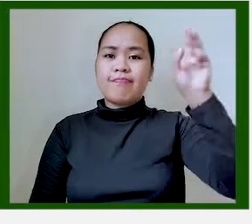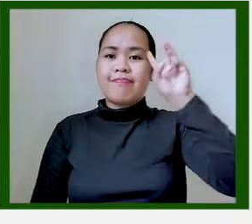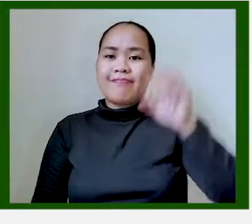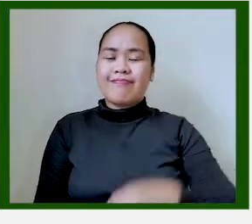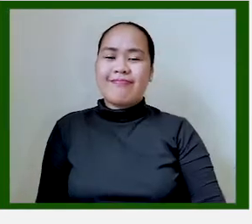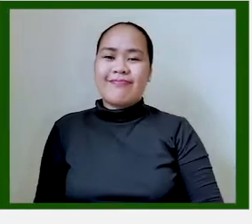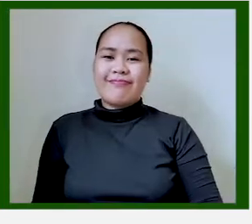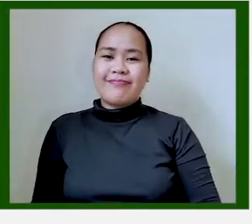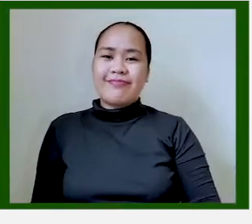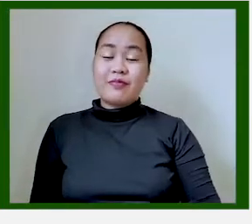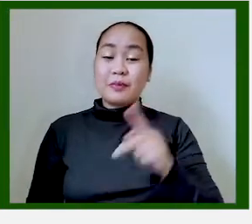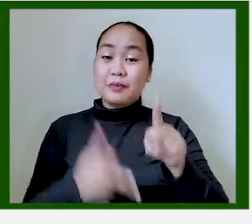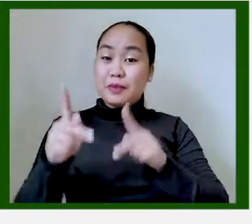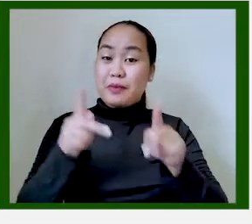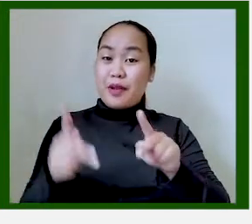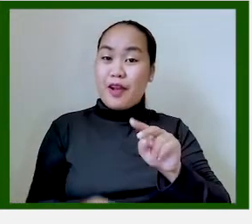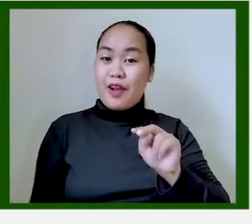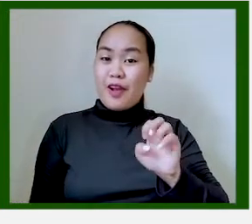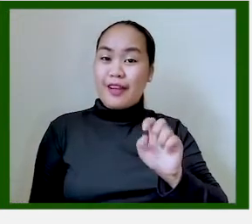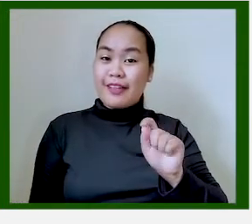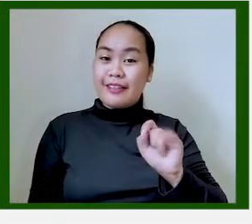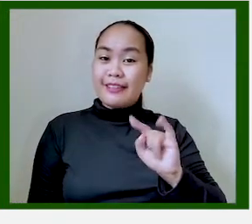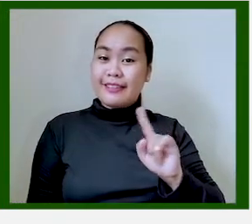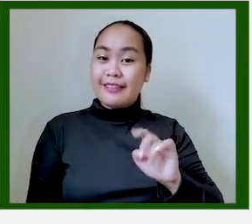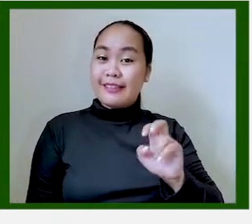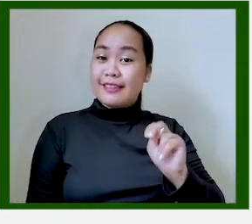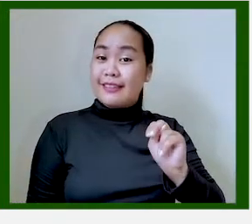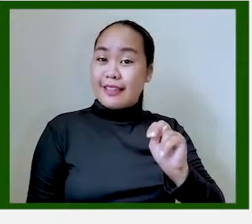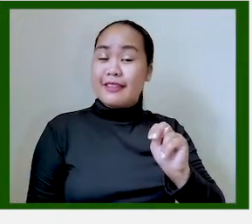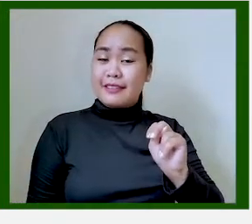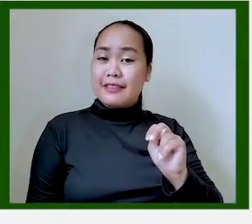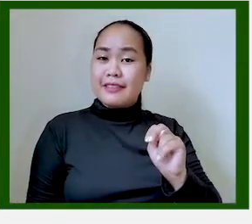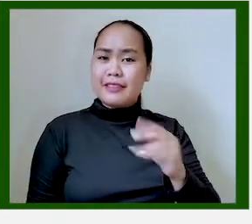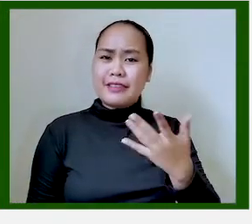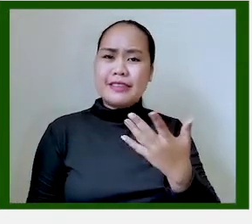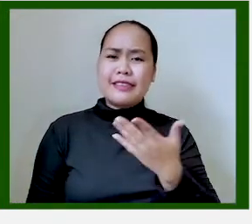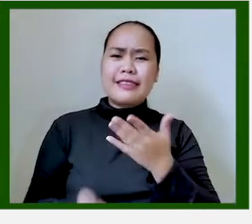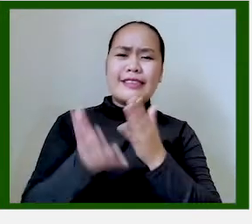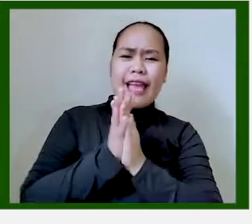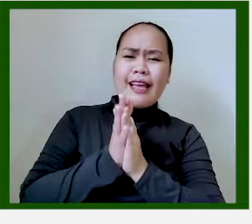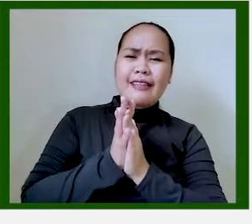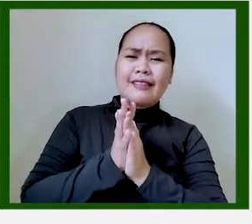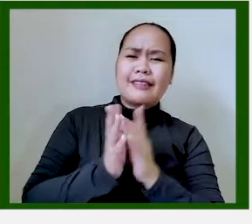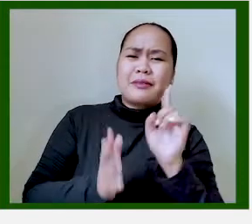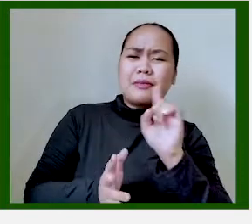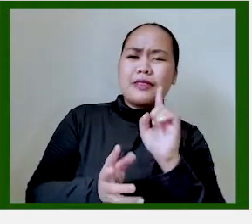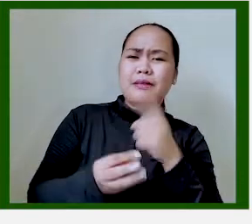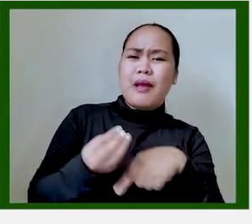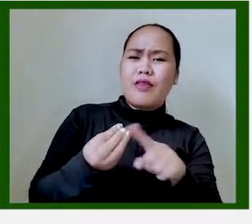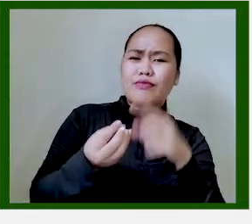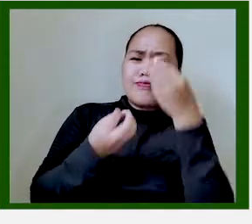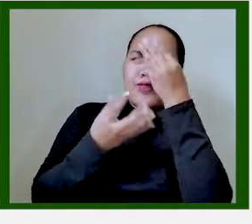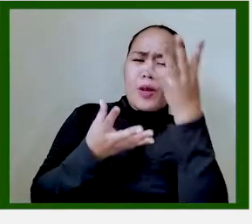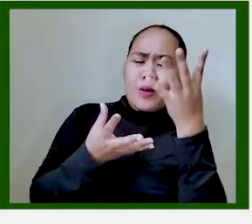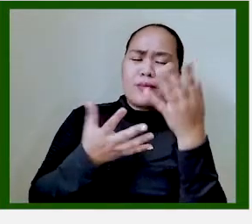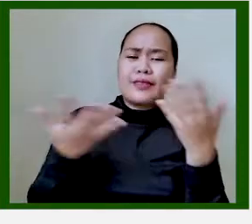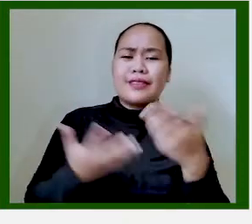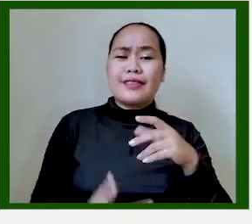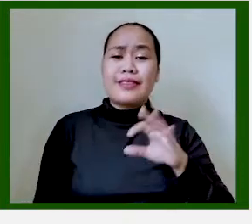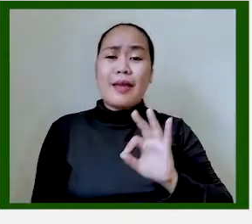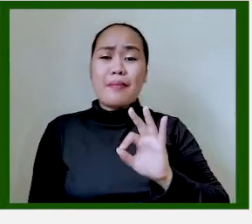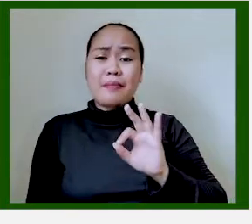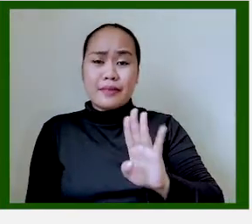no, na humihingi ng impormasyon randomly, no, through our Facebook page, no, we are very sorry,